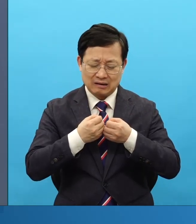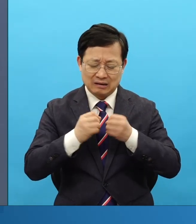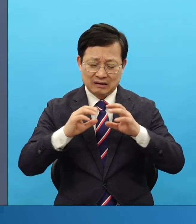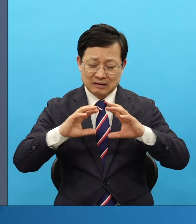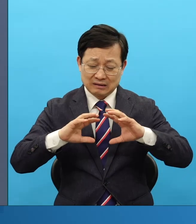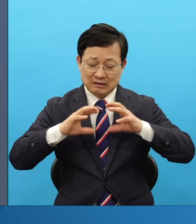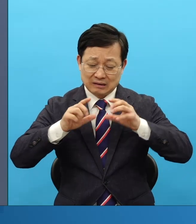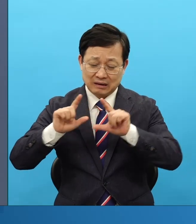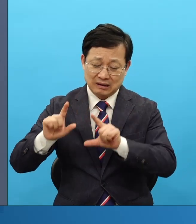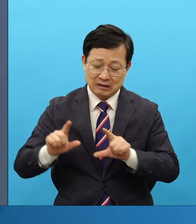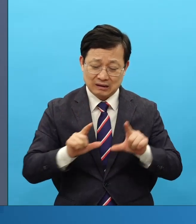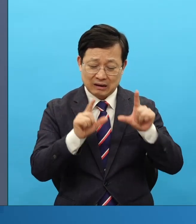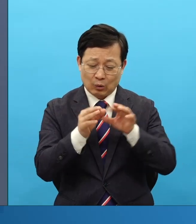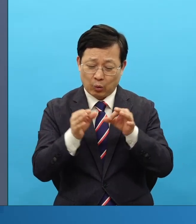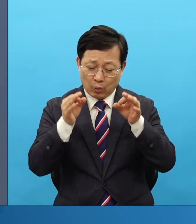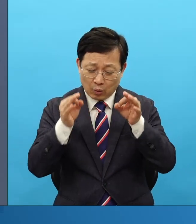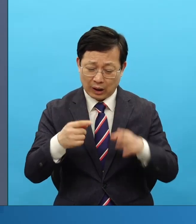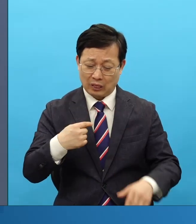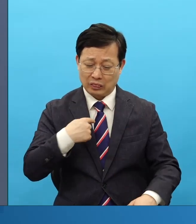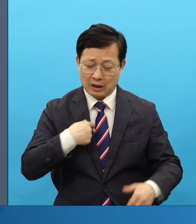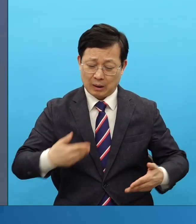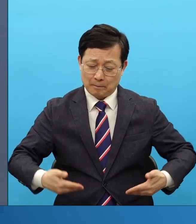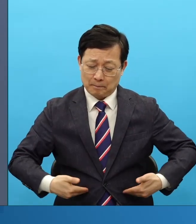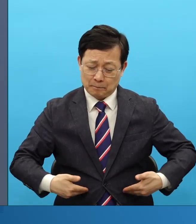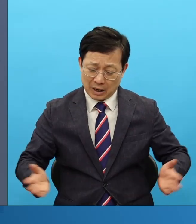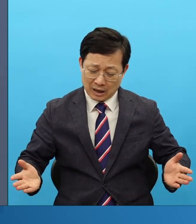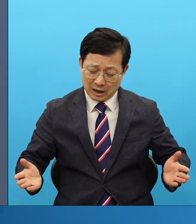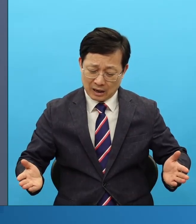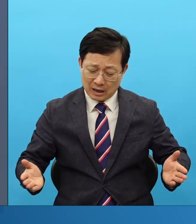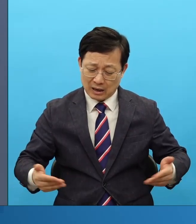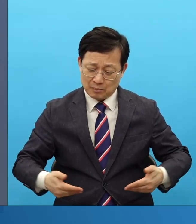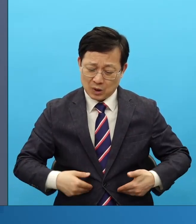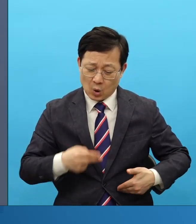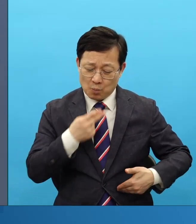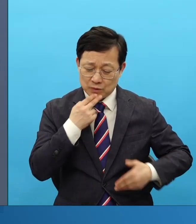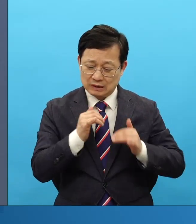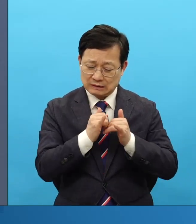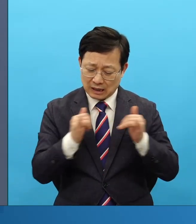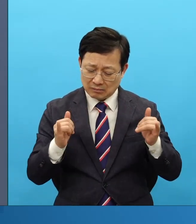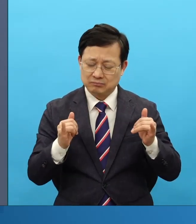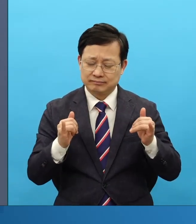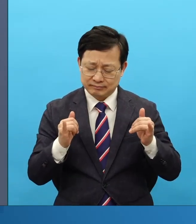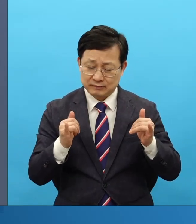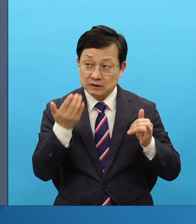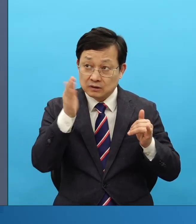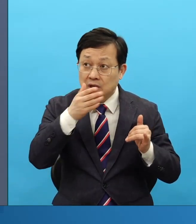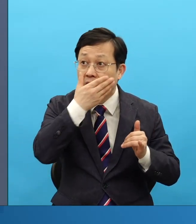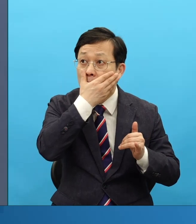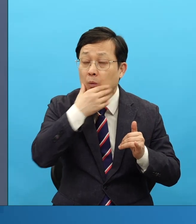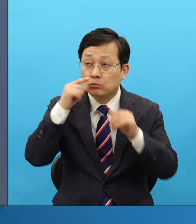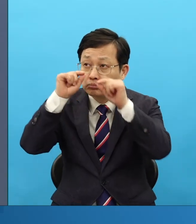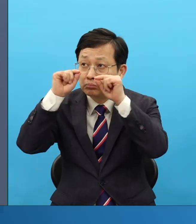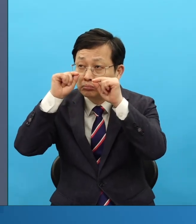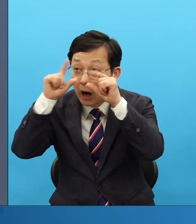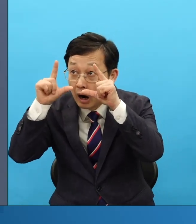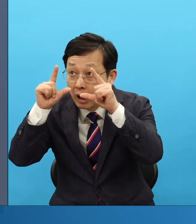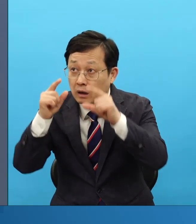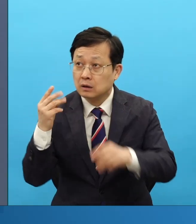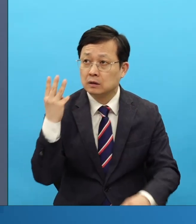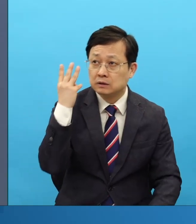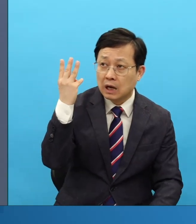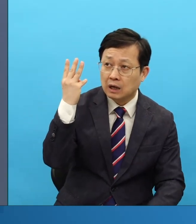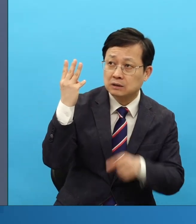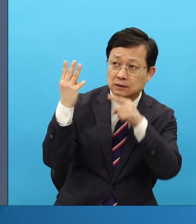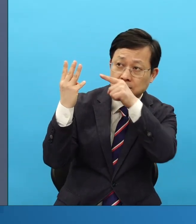that extent, I was a human being that was unnecessary in this 그래서 이 world. 복음 깨달으면서요. 이 세 가지 굉장히 중요한 본질을